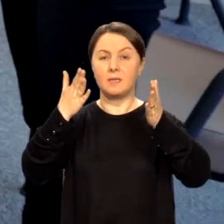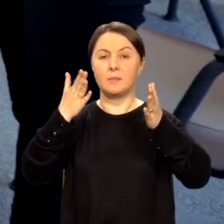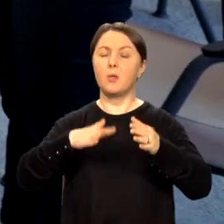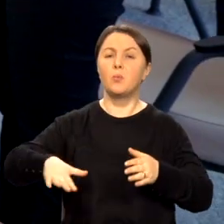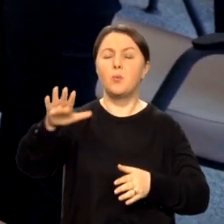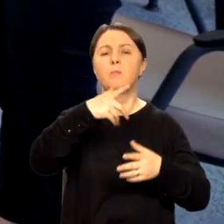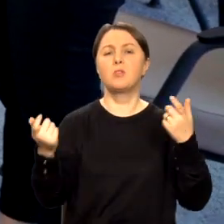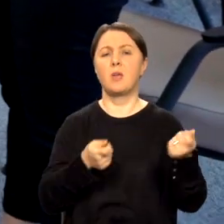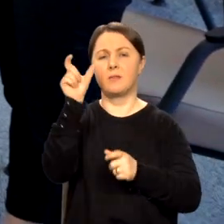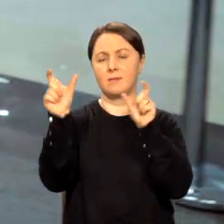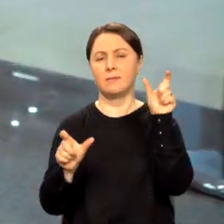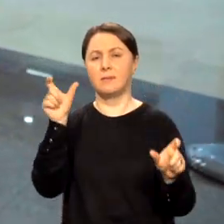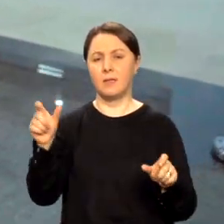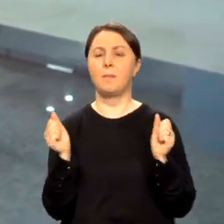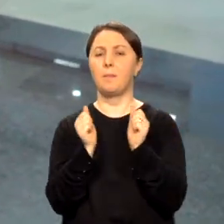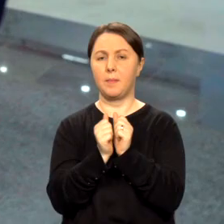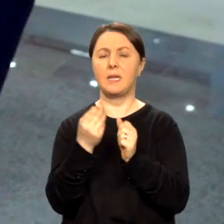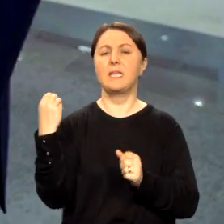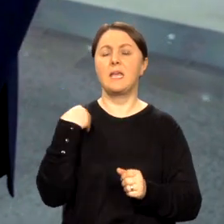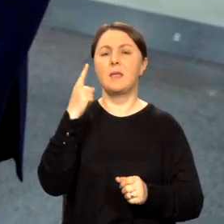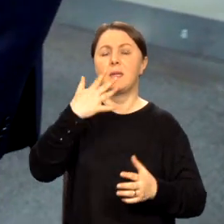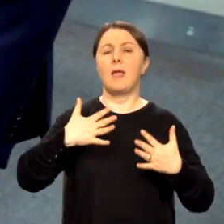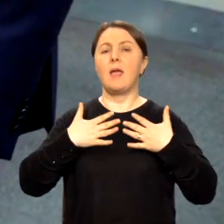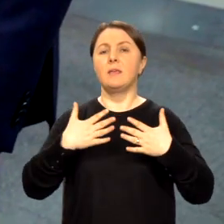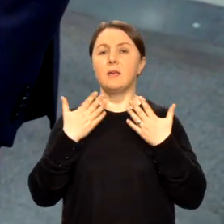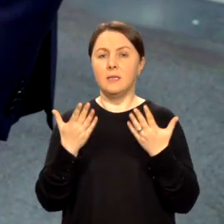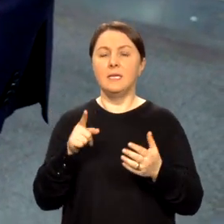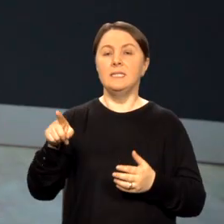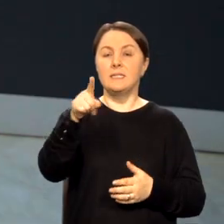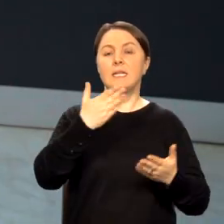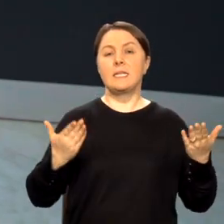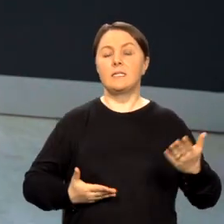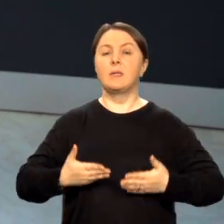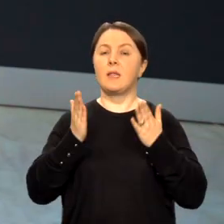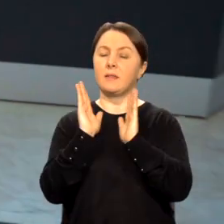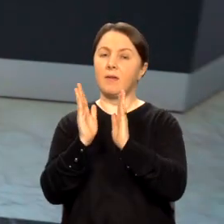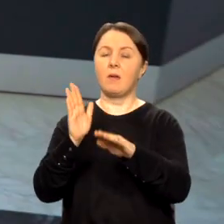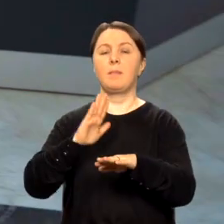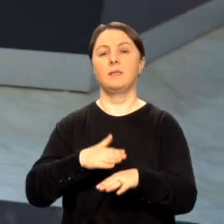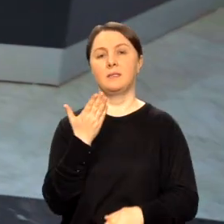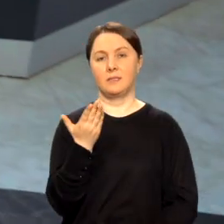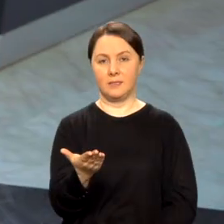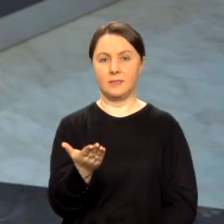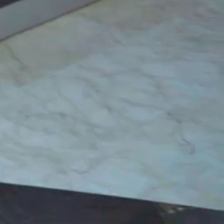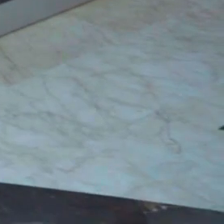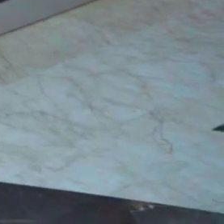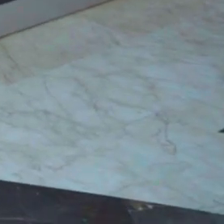binamızda tüm çalışanlarımızla yepyeni bir heyecanla sizlere hizmet etmeye devam